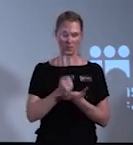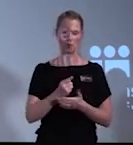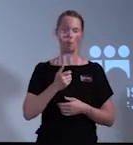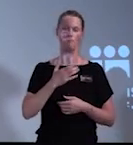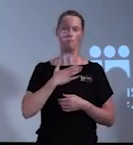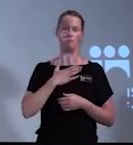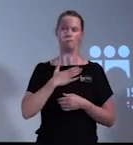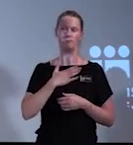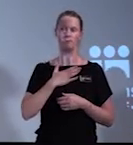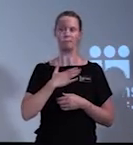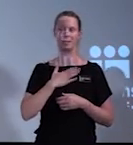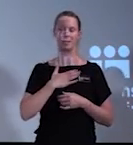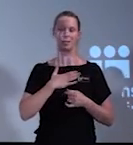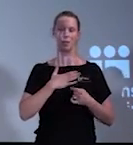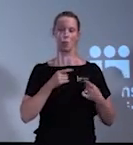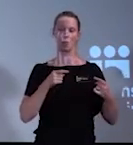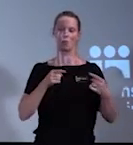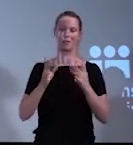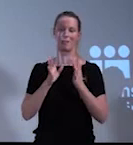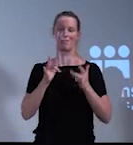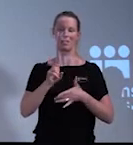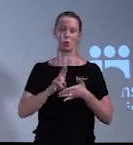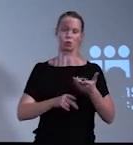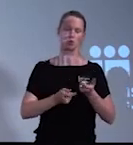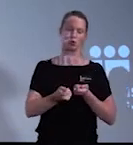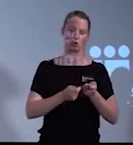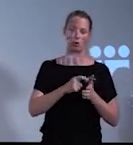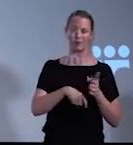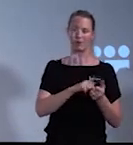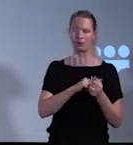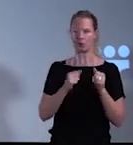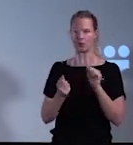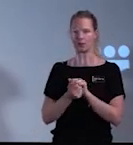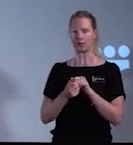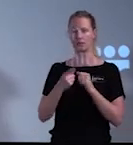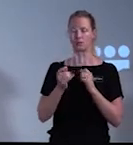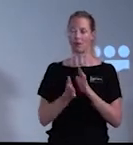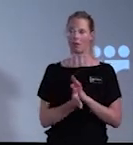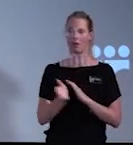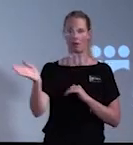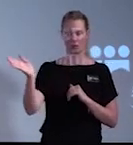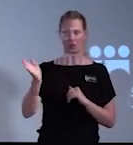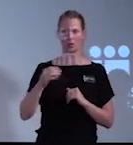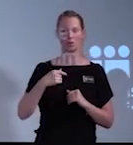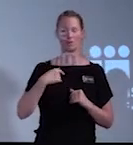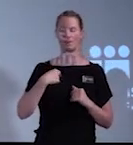vill motverka fri konst och styra filmpolitiken till att gå sina ärenden.